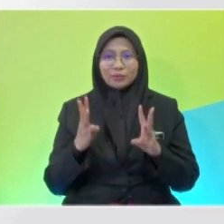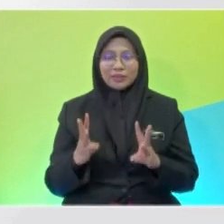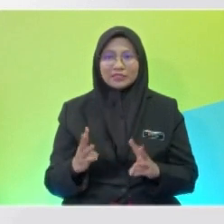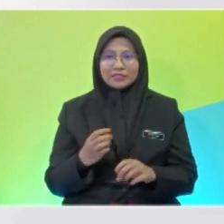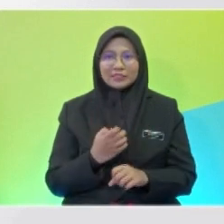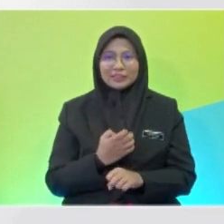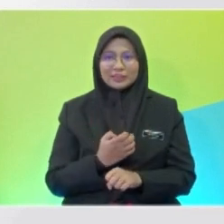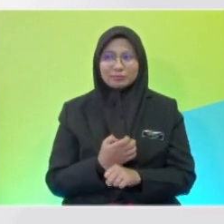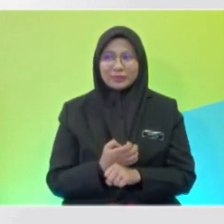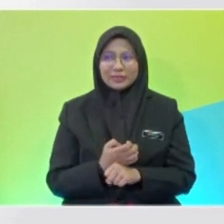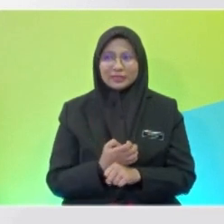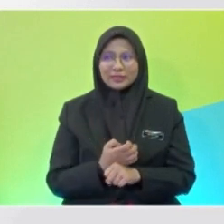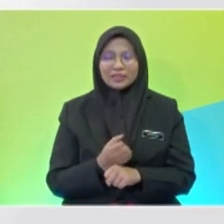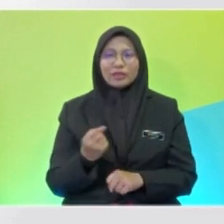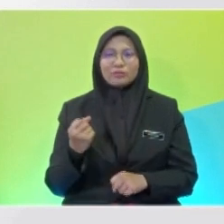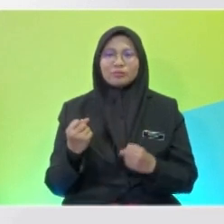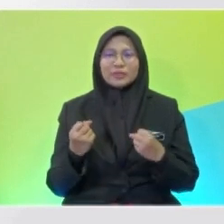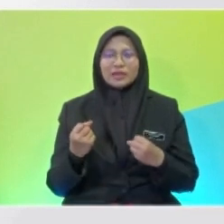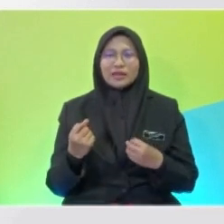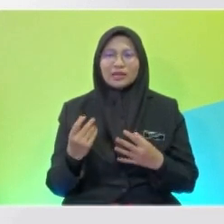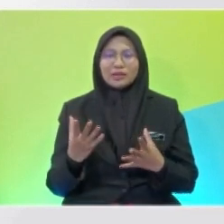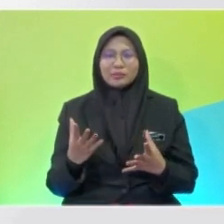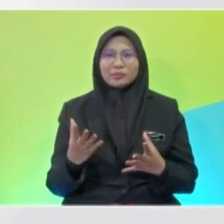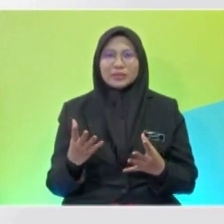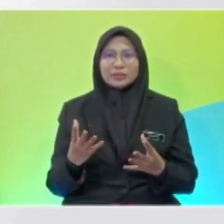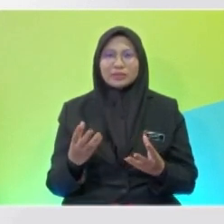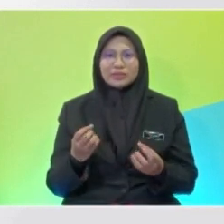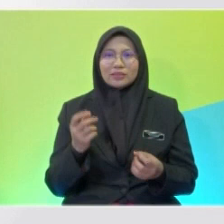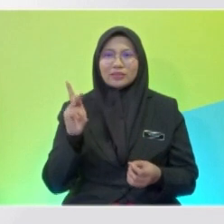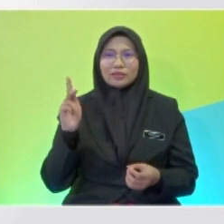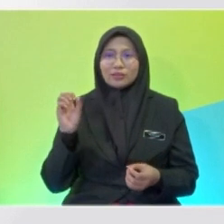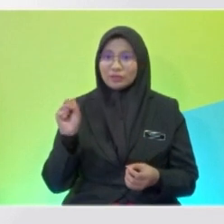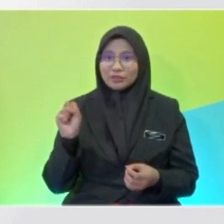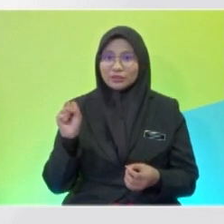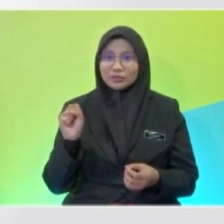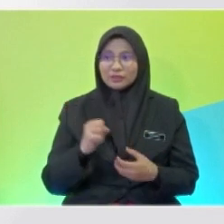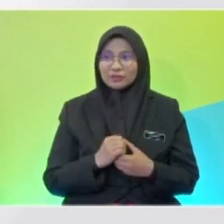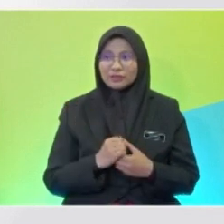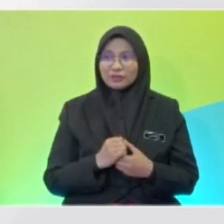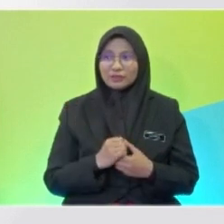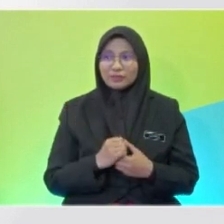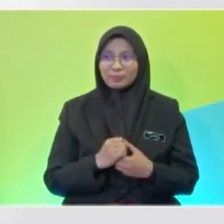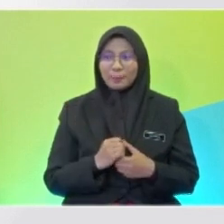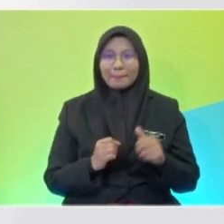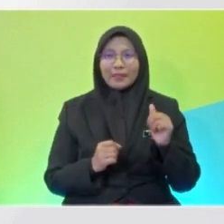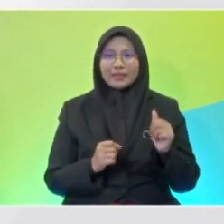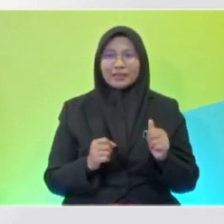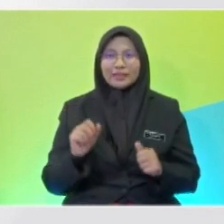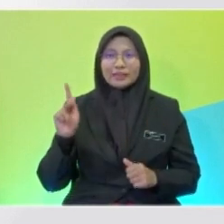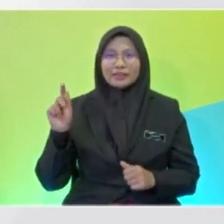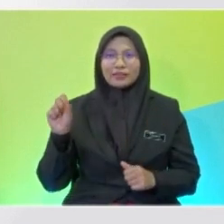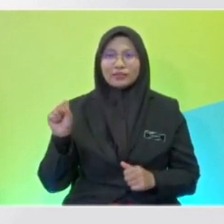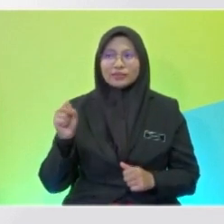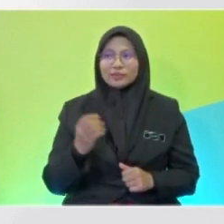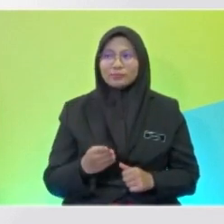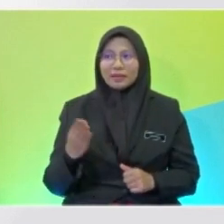perlu dibiaya ataupun dikeluarkan oleh Seorang warga emas ditanyakan soal dan mengenai ikhlas bahan kos